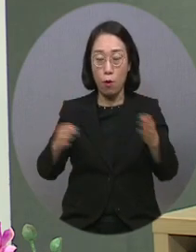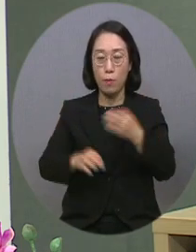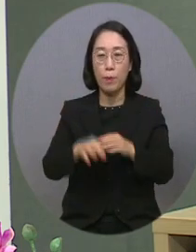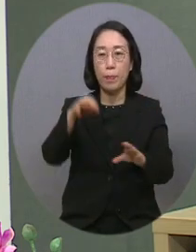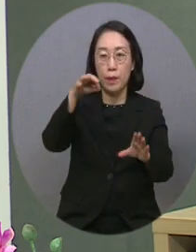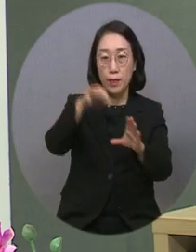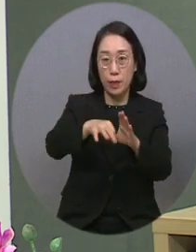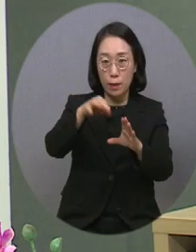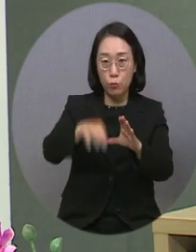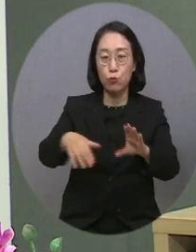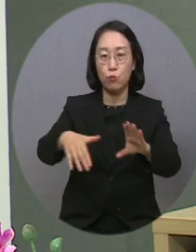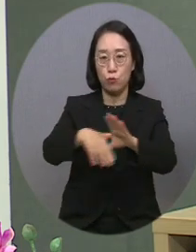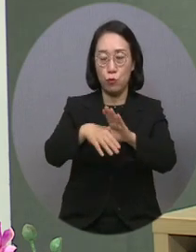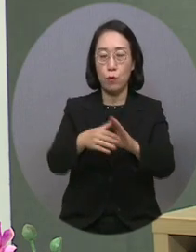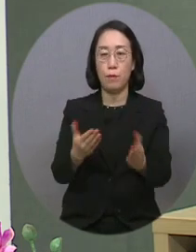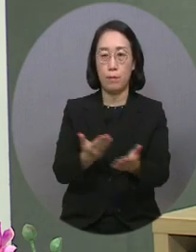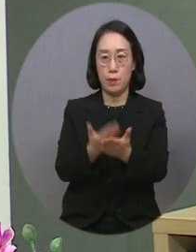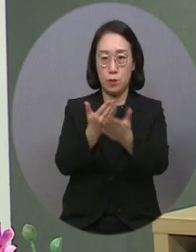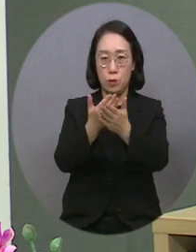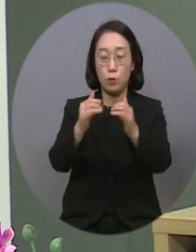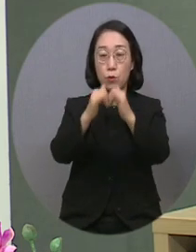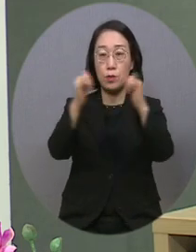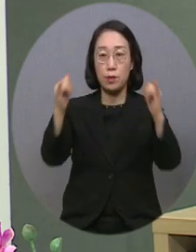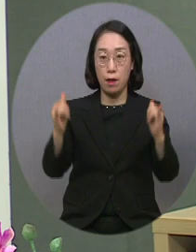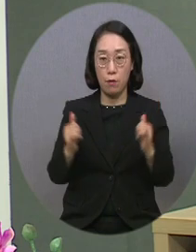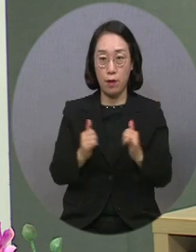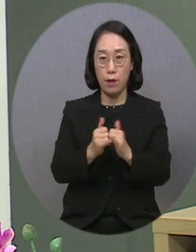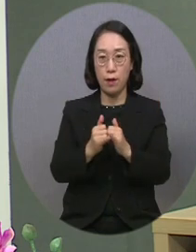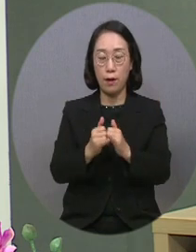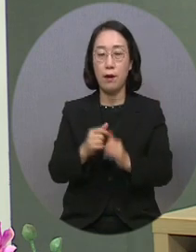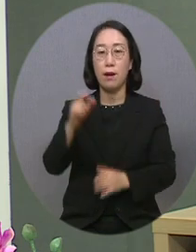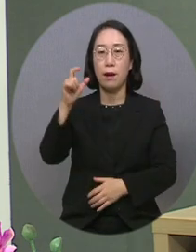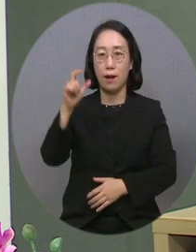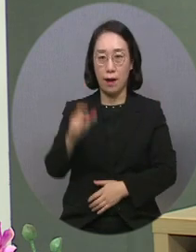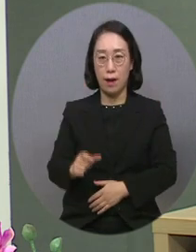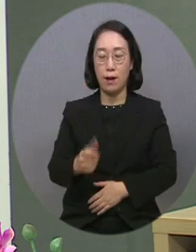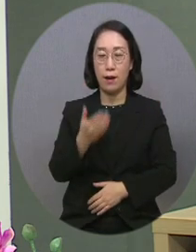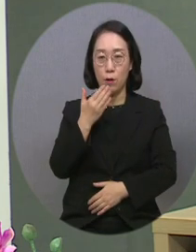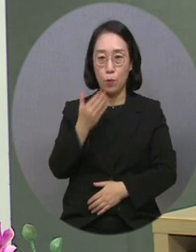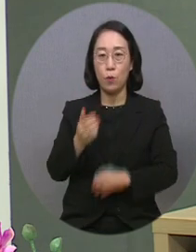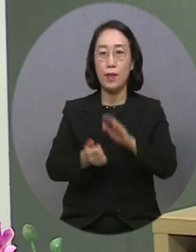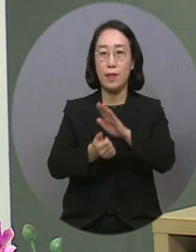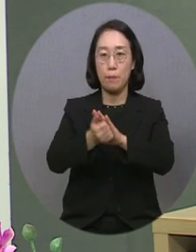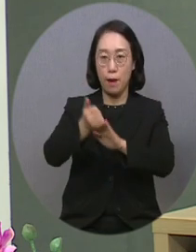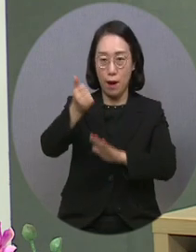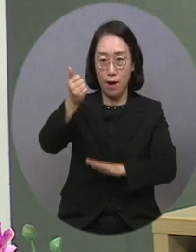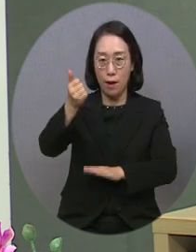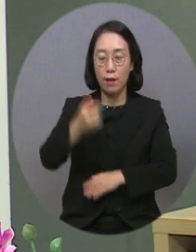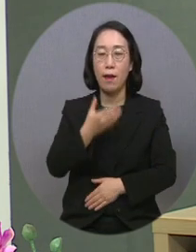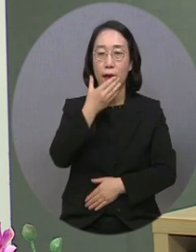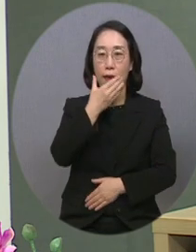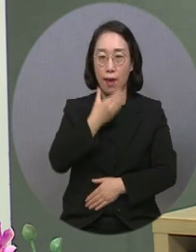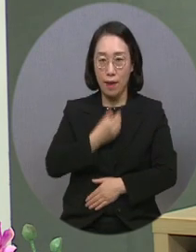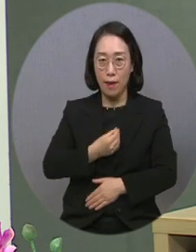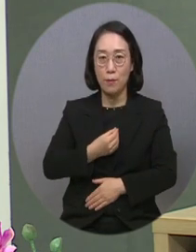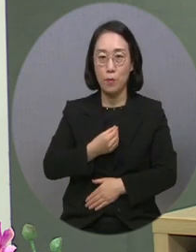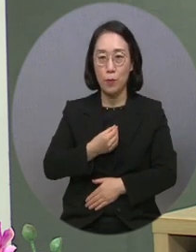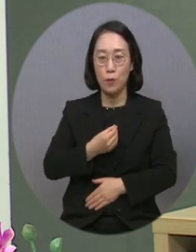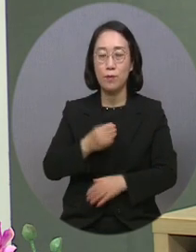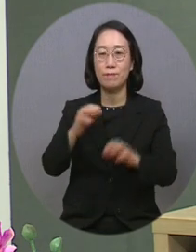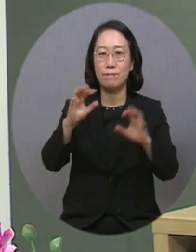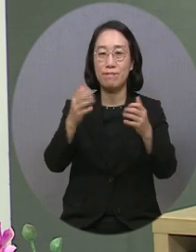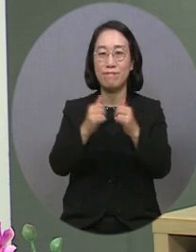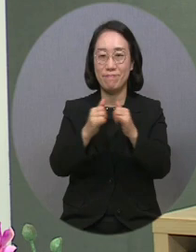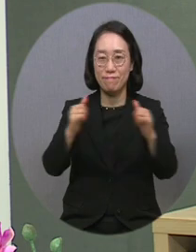문화가 발전되고 우리 사회가 강해지고 희망찬 행복의 민족이 될 수가